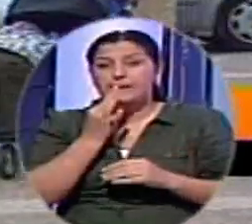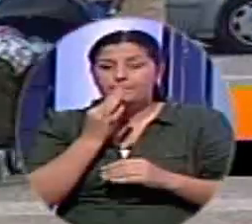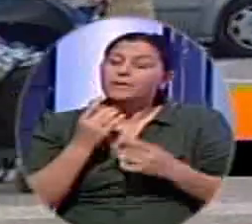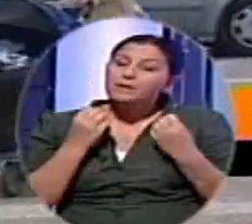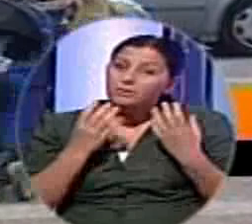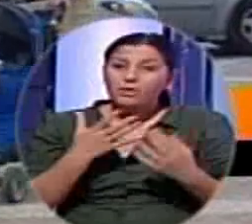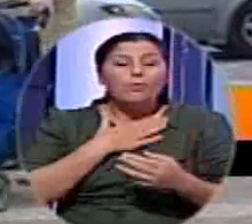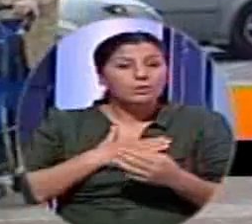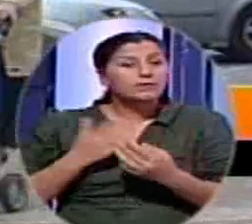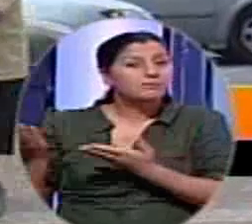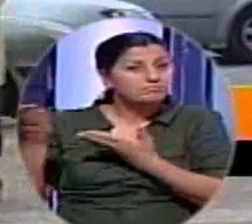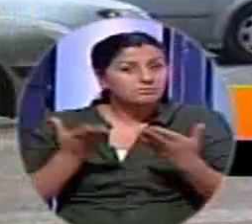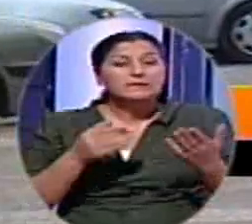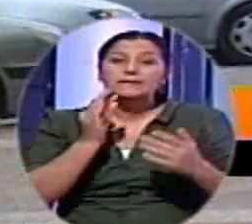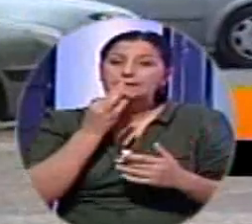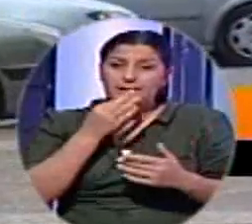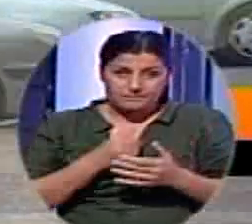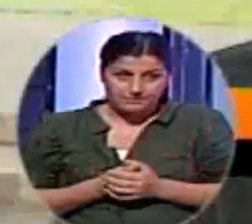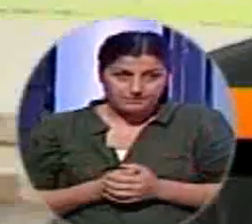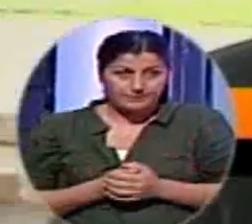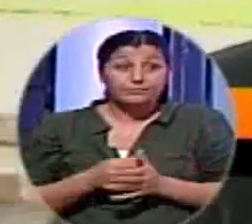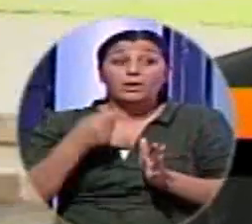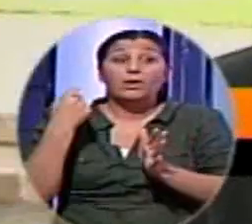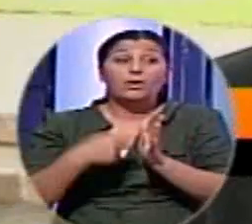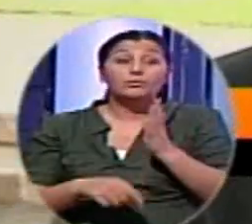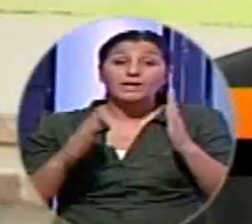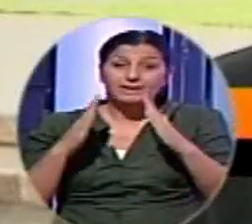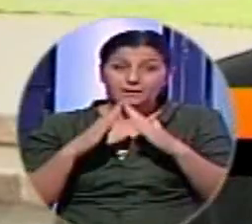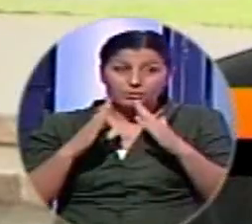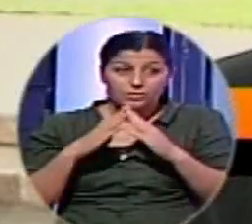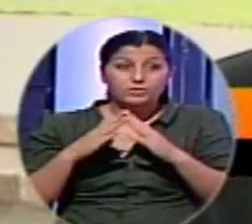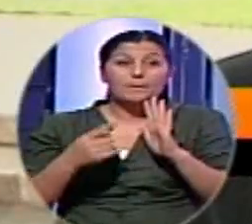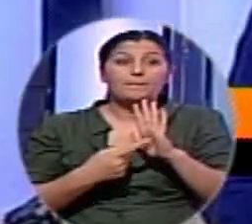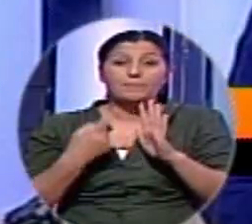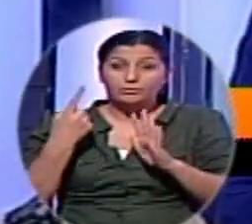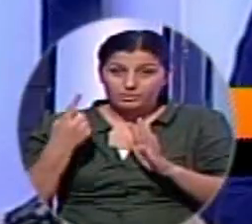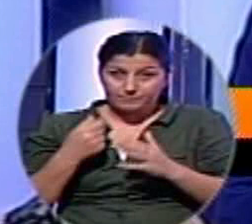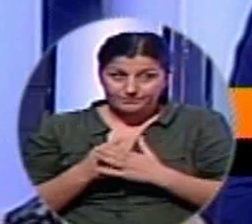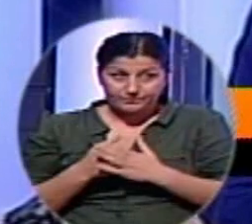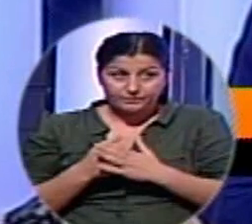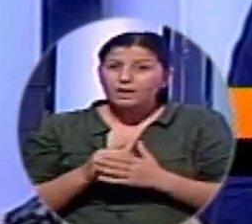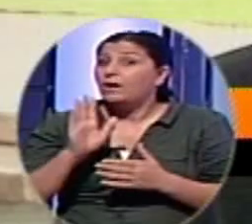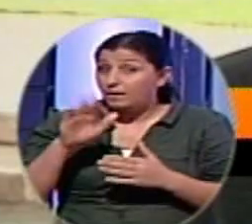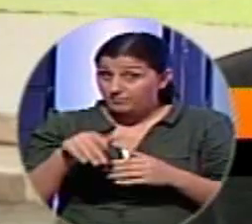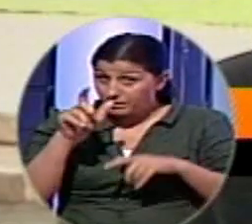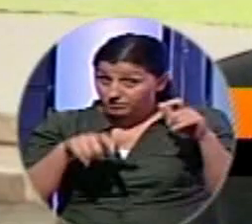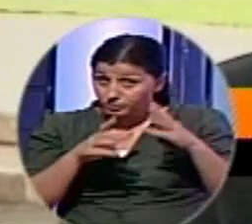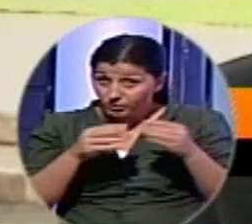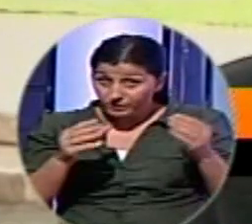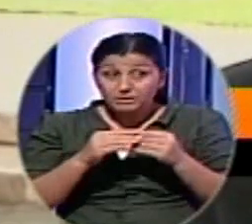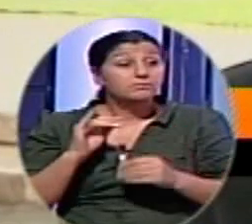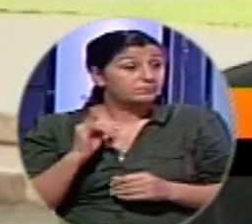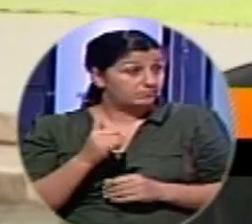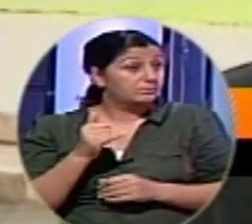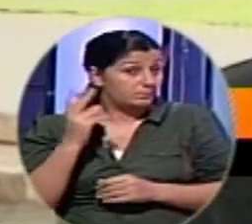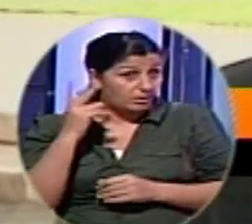טבעי שצעירים יבואו לגור שם, רוכשי דירות בפעם הראשונה. גם תושבי אופקים? גם תושבי